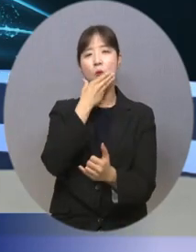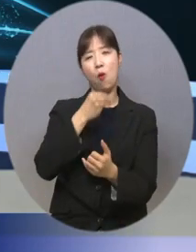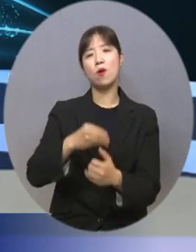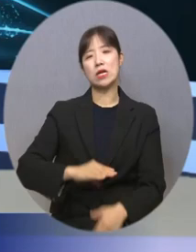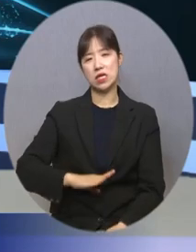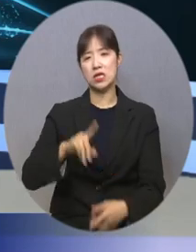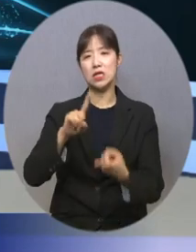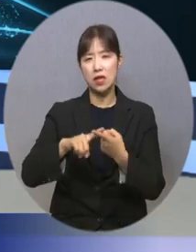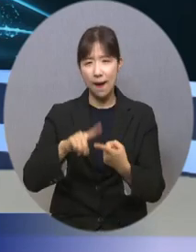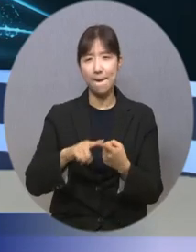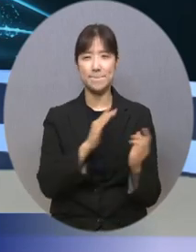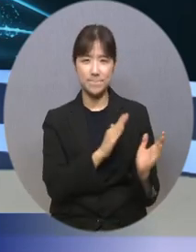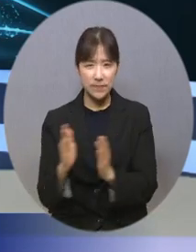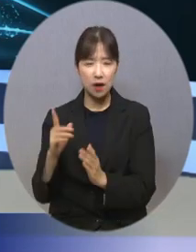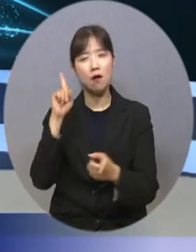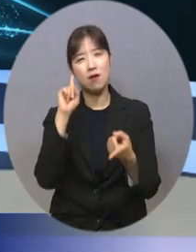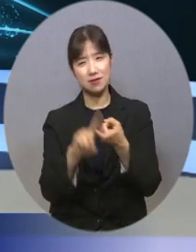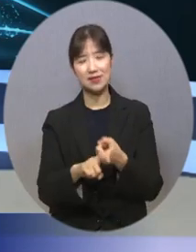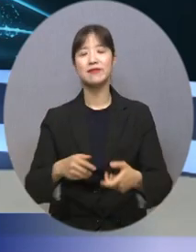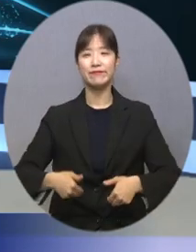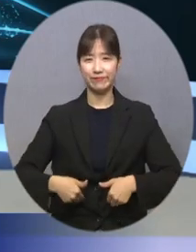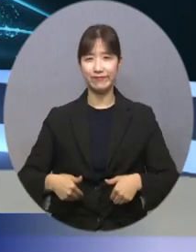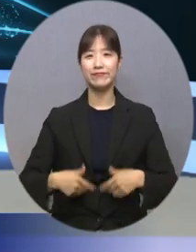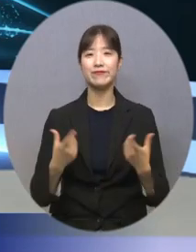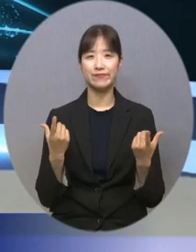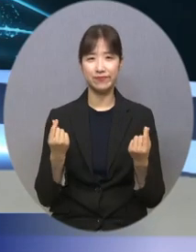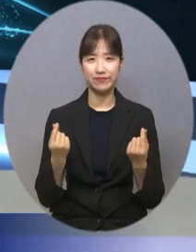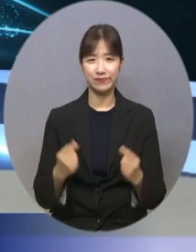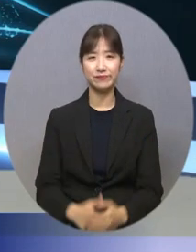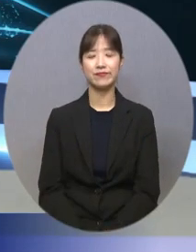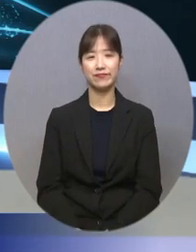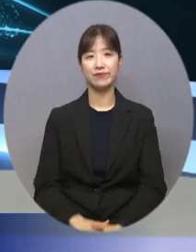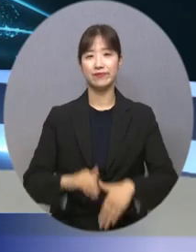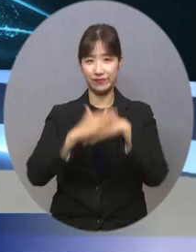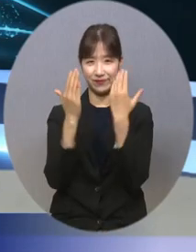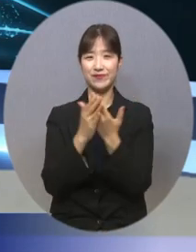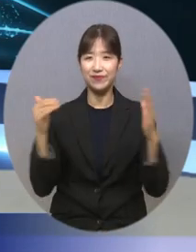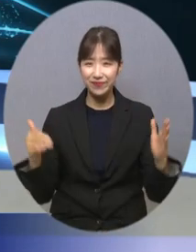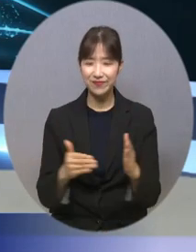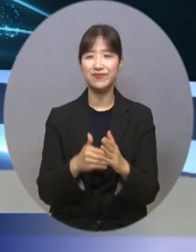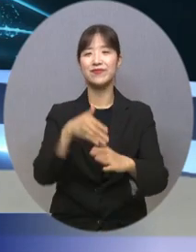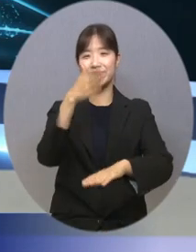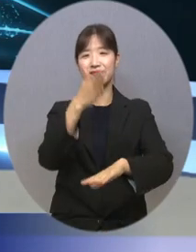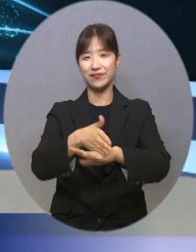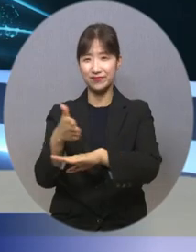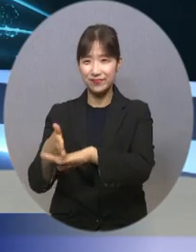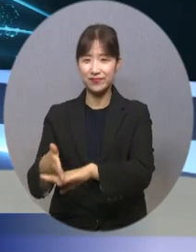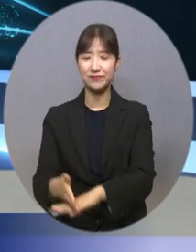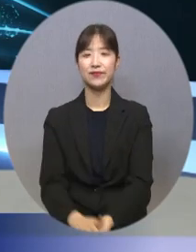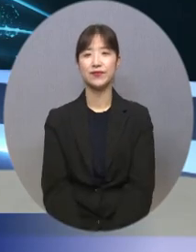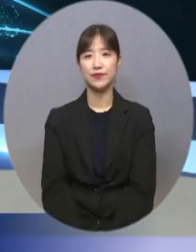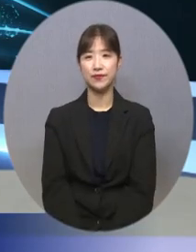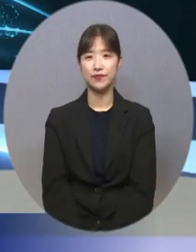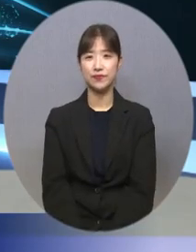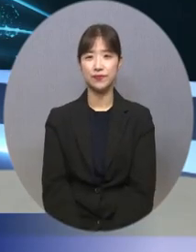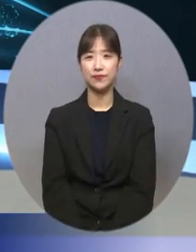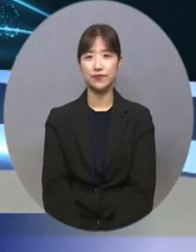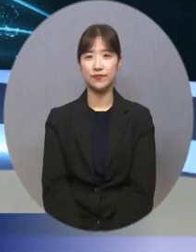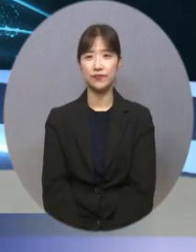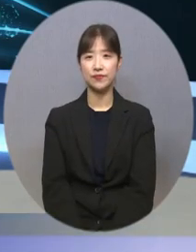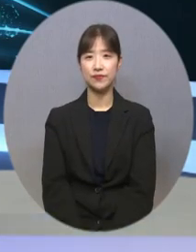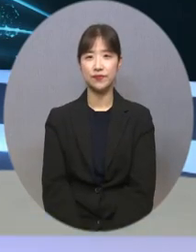대책 마련과 관심이 필요한 시점입니다. 이상 복지TV 뉴스를 마칩니다. 시청해주신 여러분